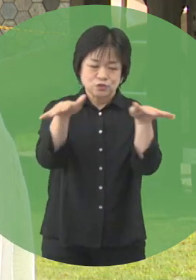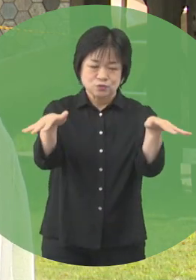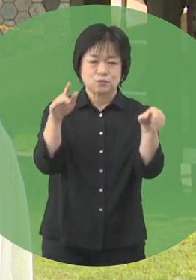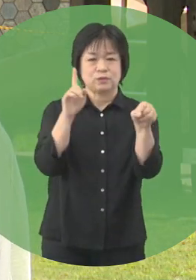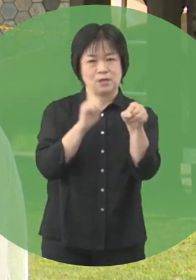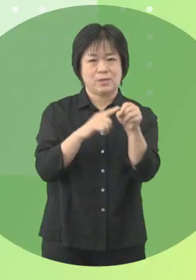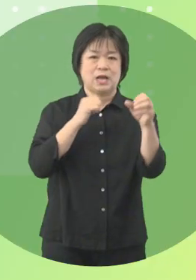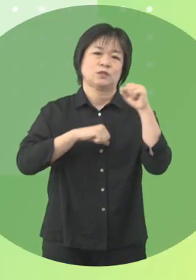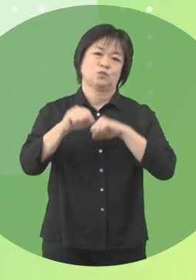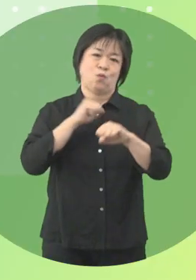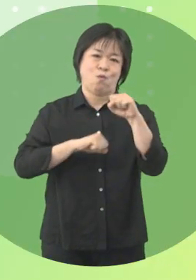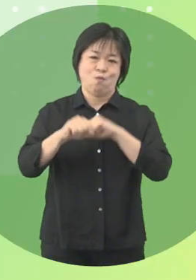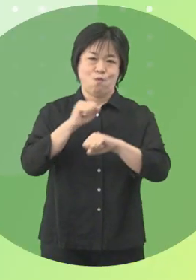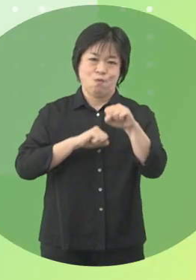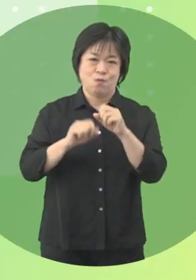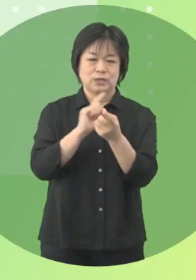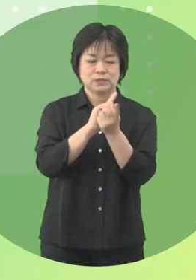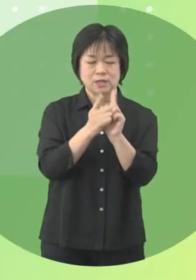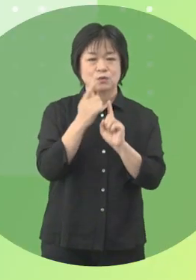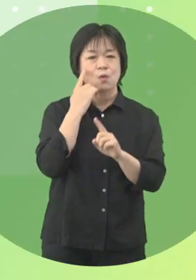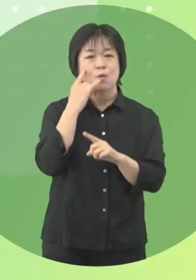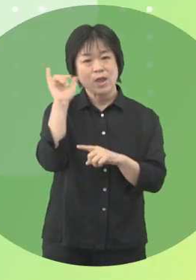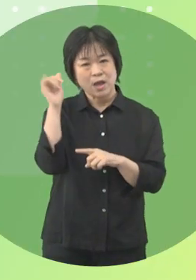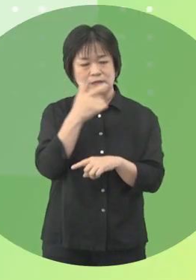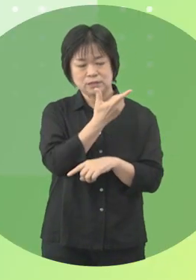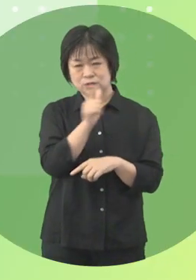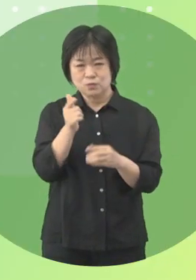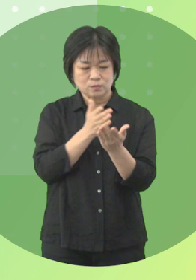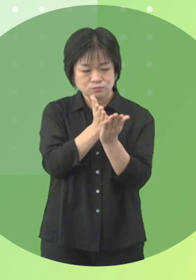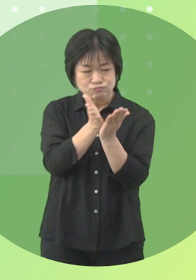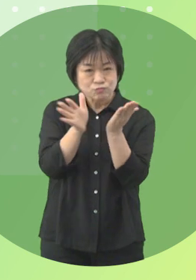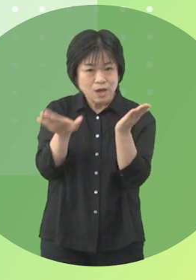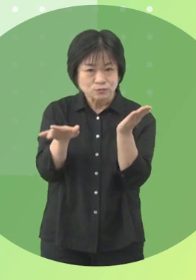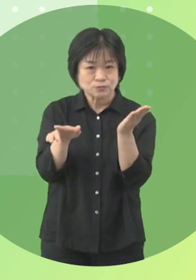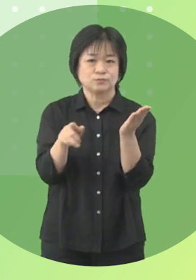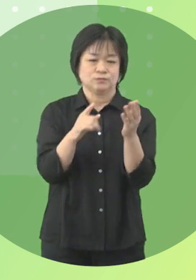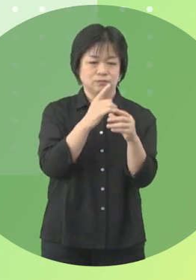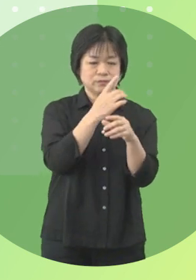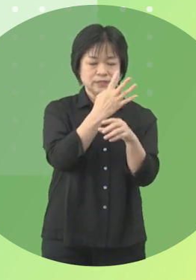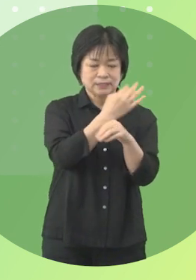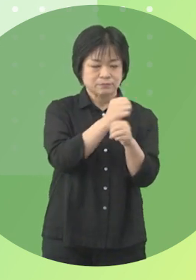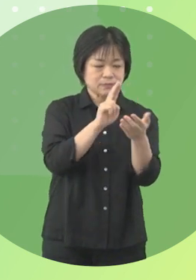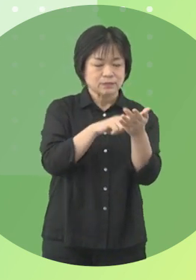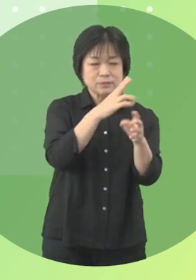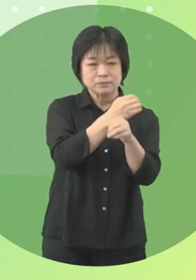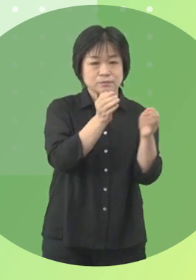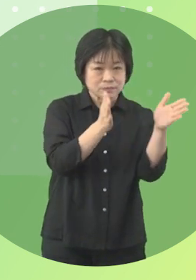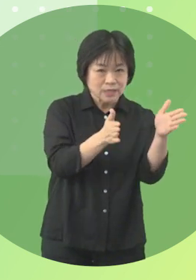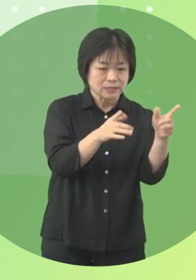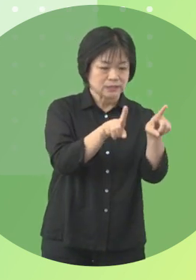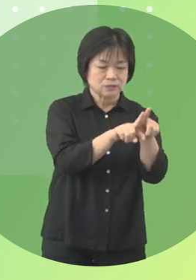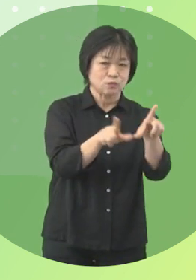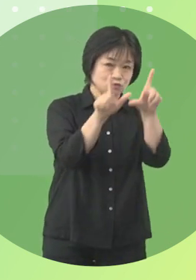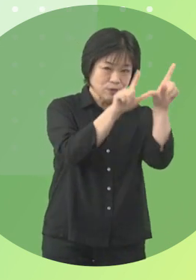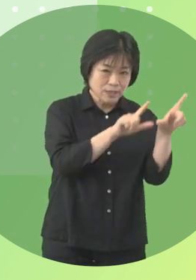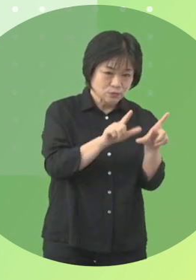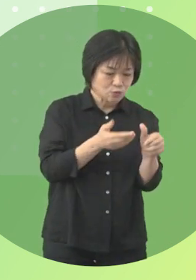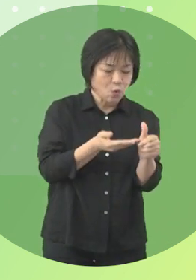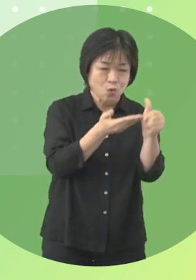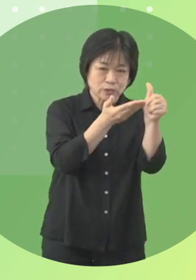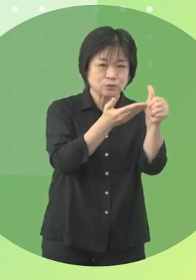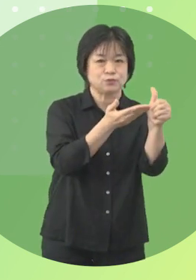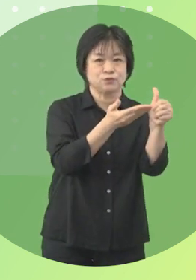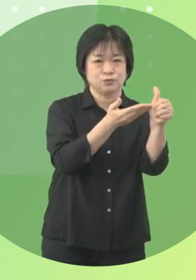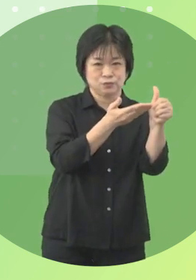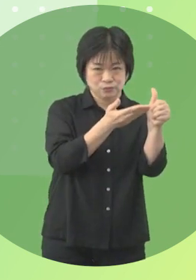。里親にも様々な種類があり、一定期間子どもと暮らす養育里親をはじ